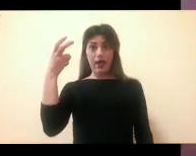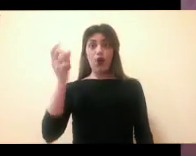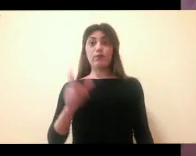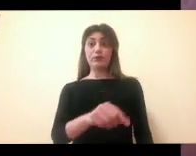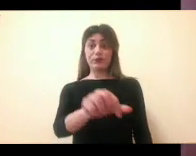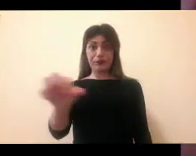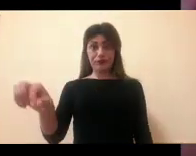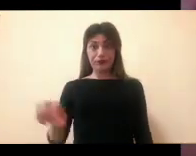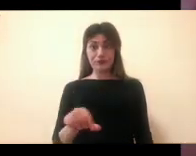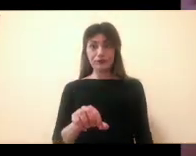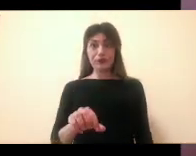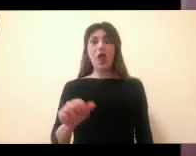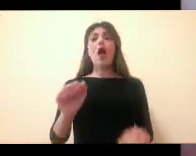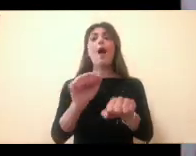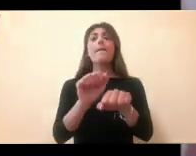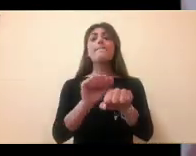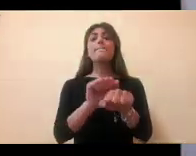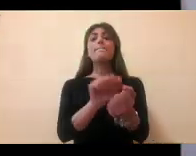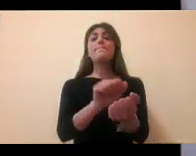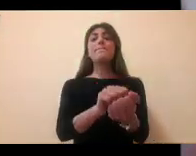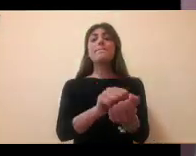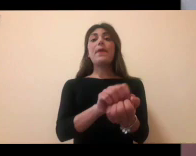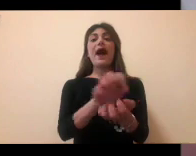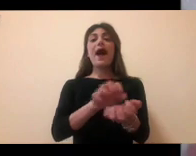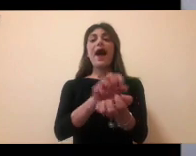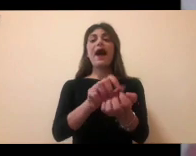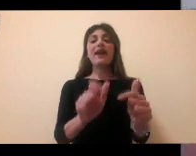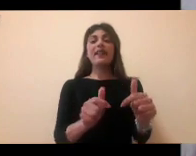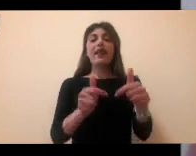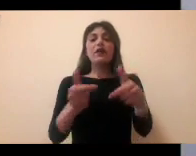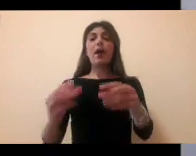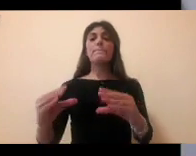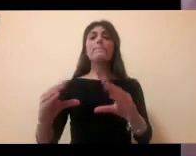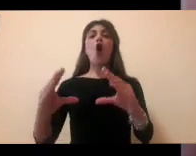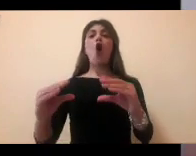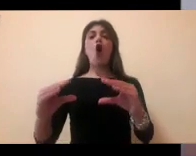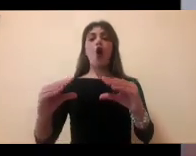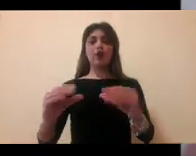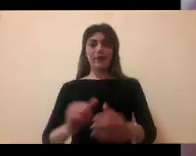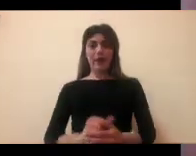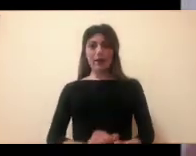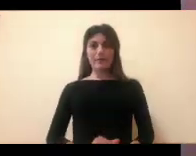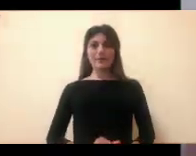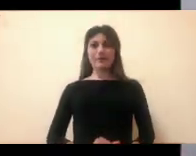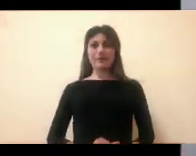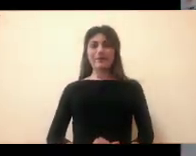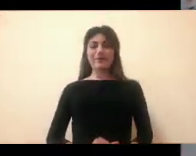e pangrattato quanto basta per avere una consistenza compatta ma morbida.